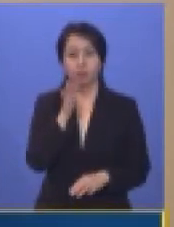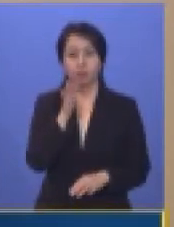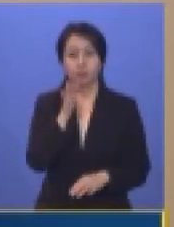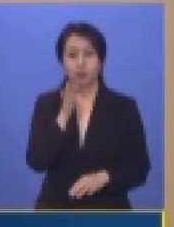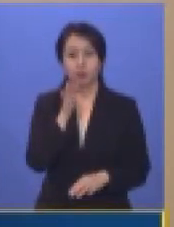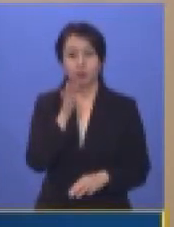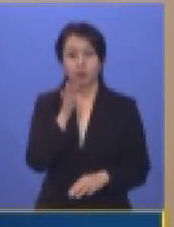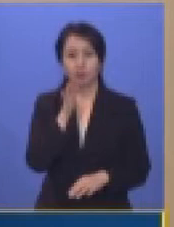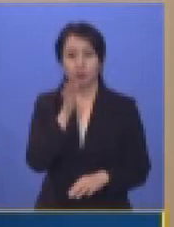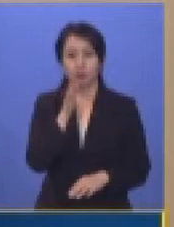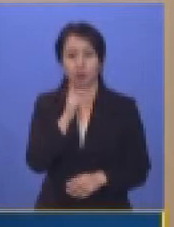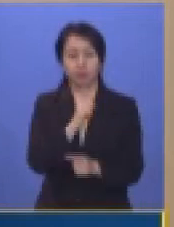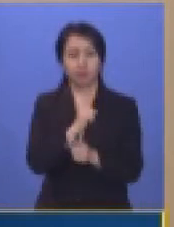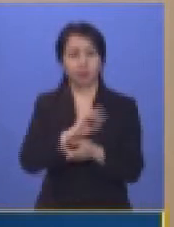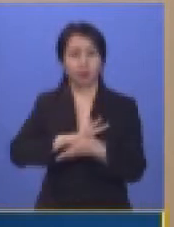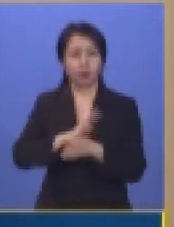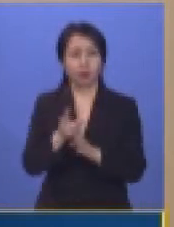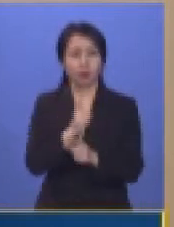В период пандемии,